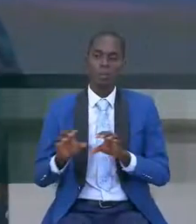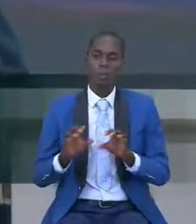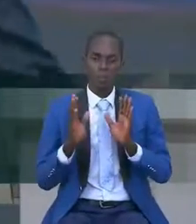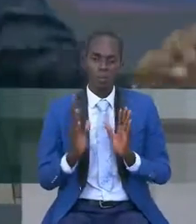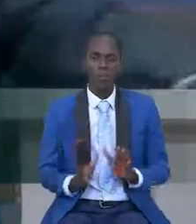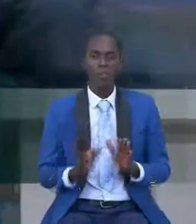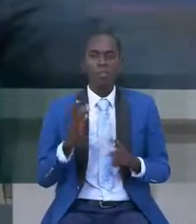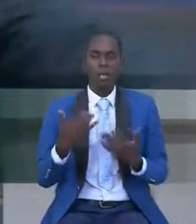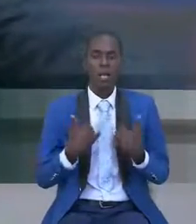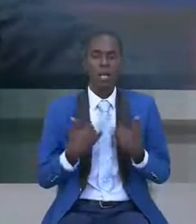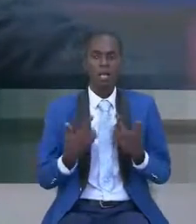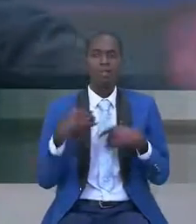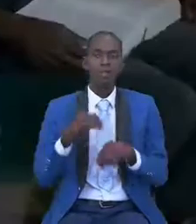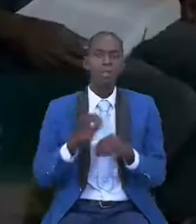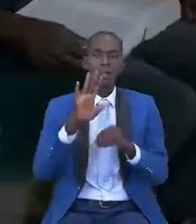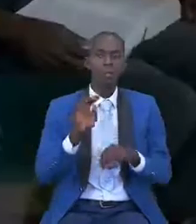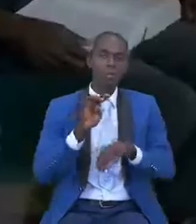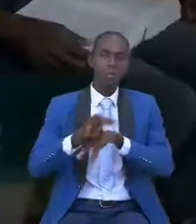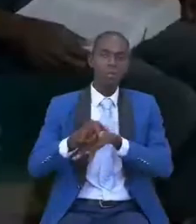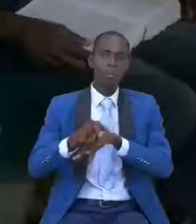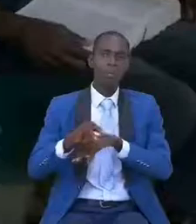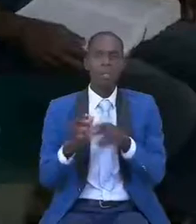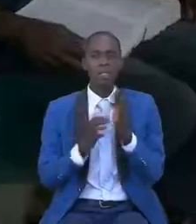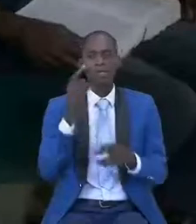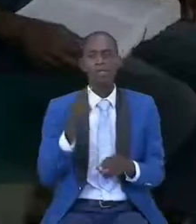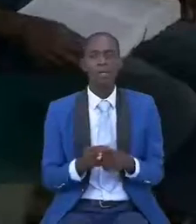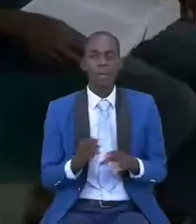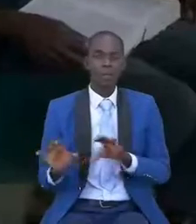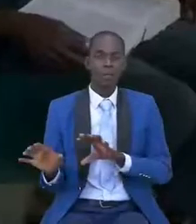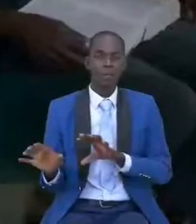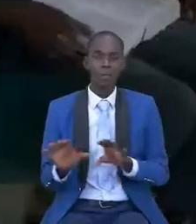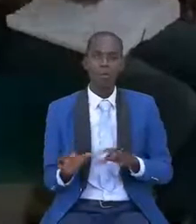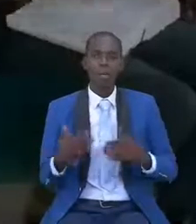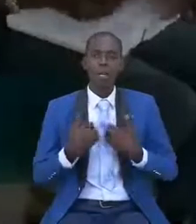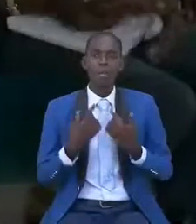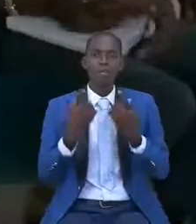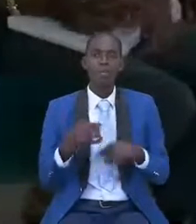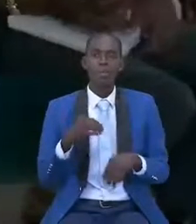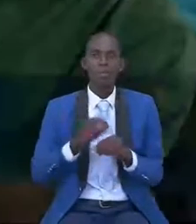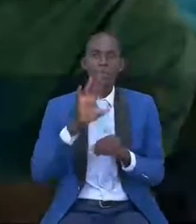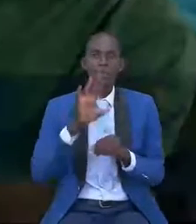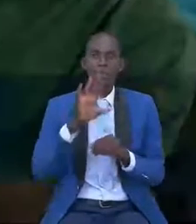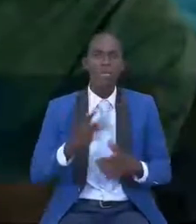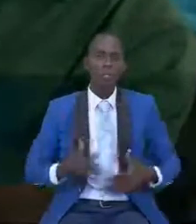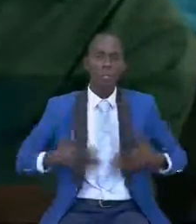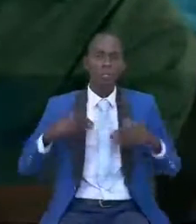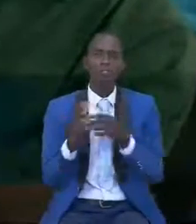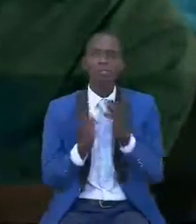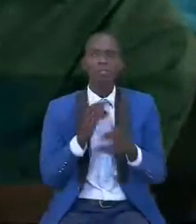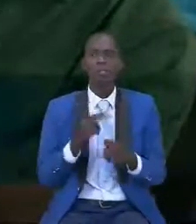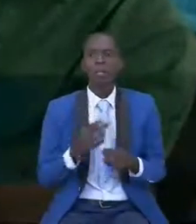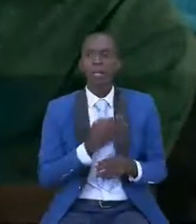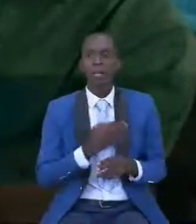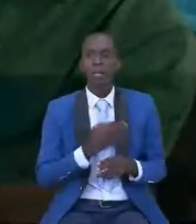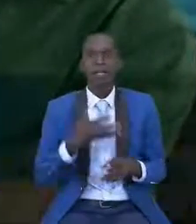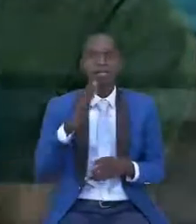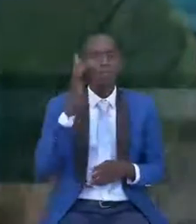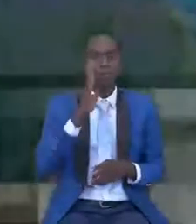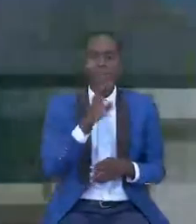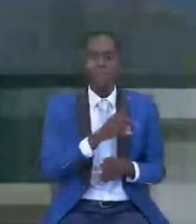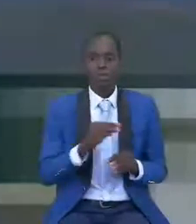L'accomplissement est venu dans ton ministère. L'accomplissement est venu dans ta vie. Et il n'y aura pas